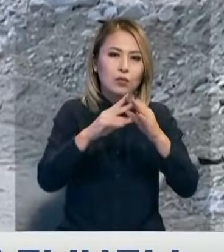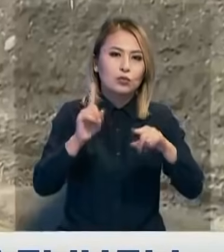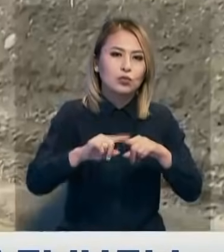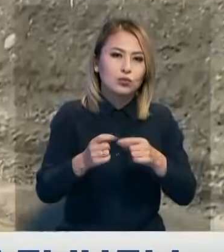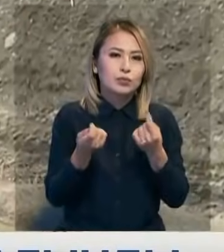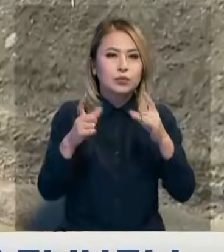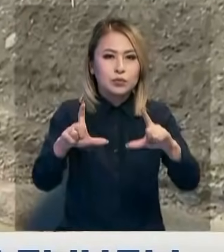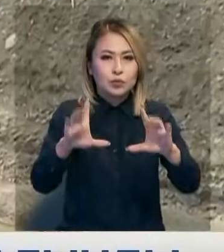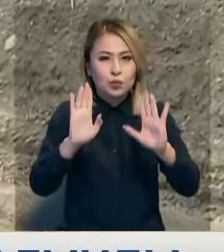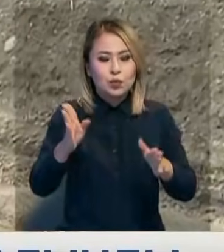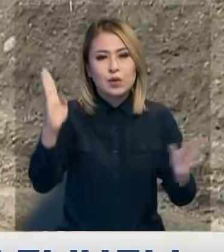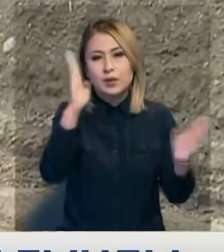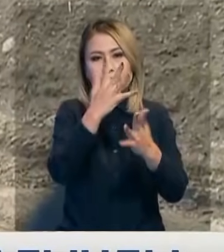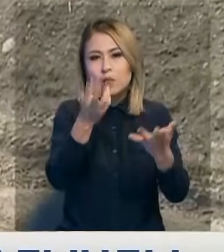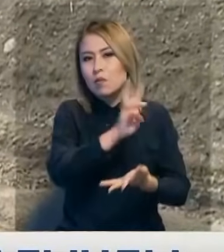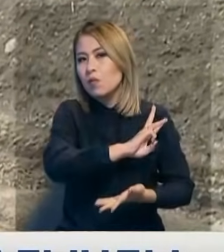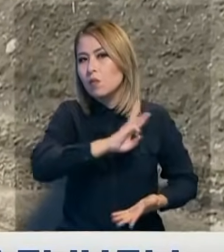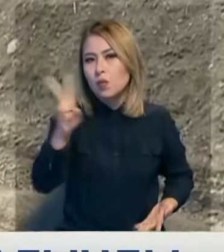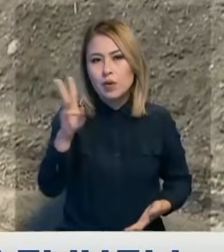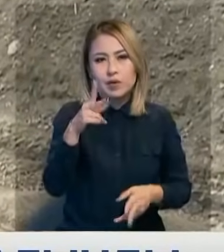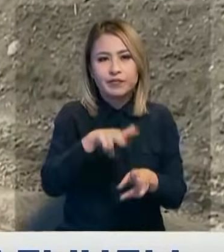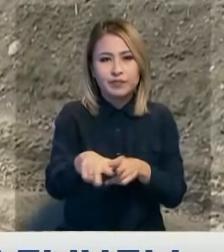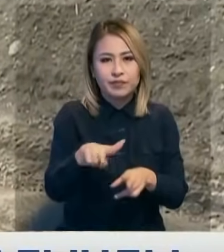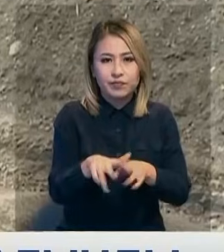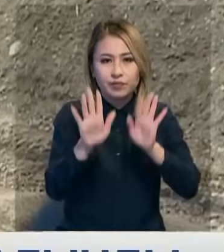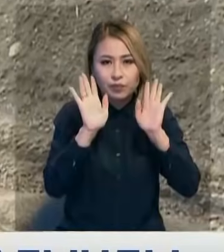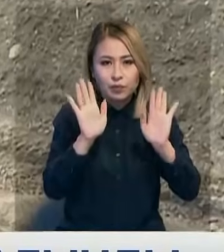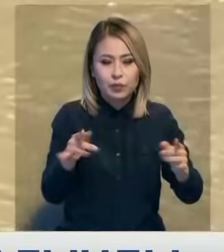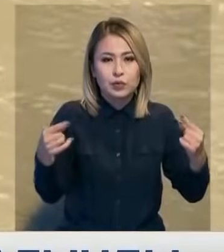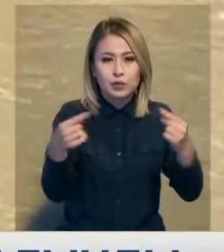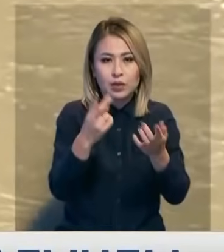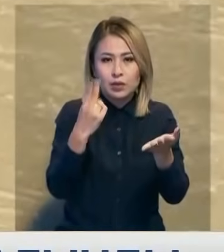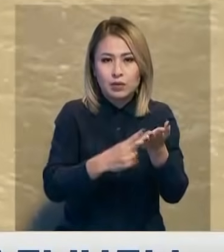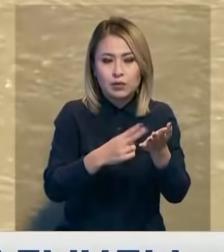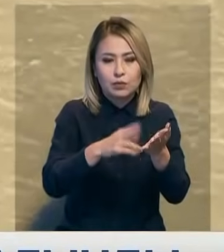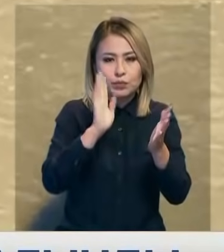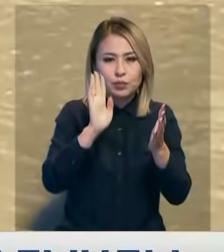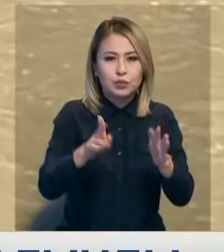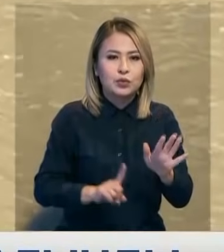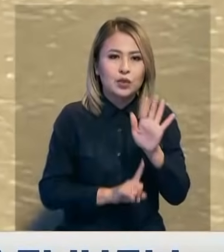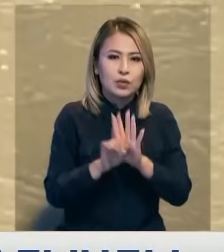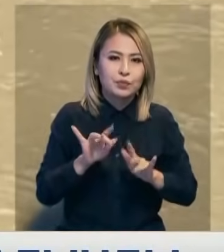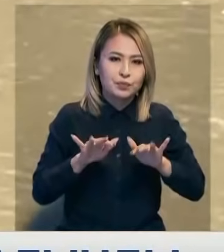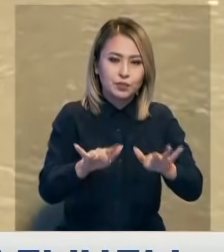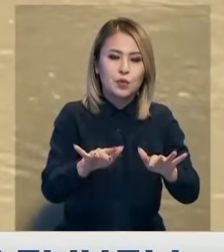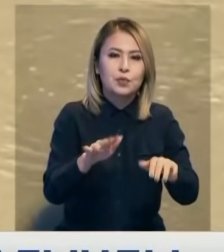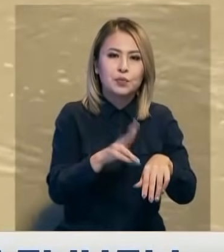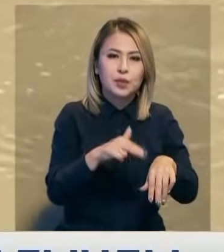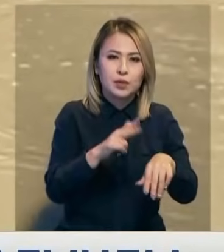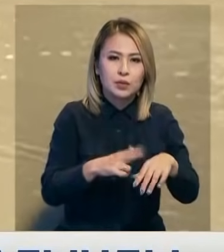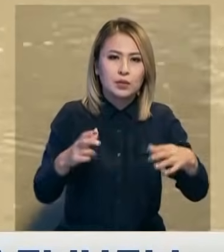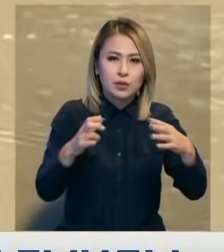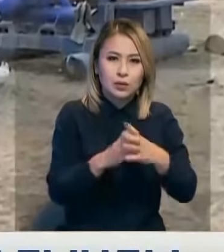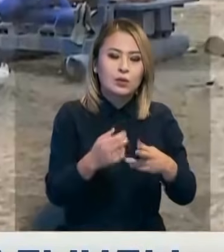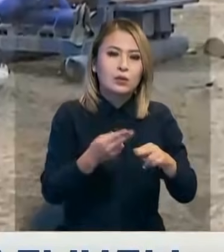өсуі мүмкін. Егер табиғатқа миллиондаған теңге зиян келтіргені дәлелденсе, қылмыстық істе қозғалуы мүмкін. Әзірше бүлінген жерді